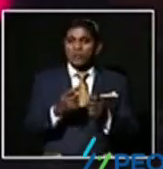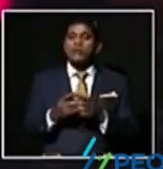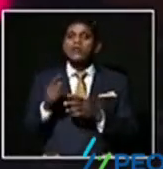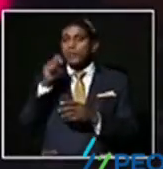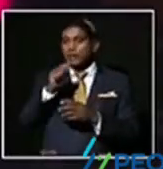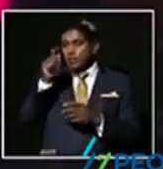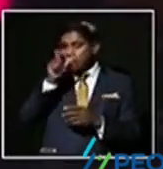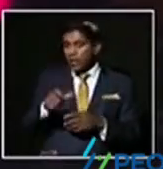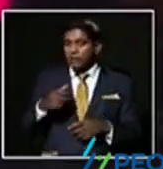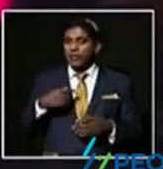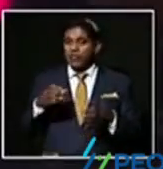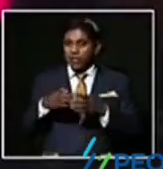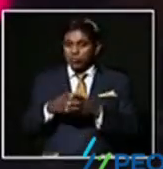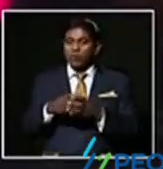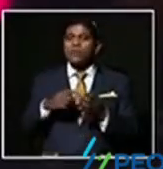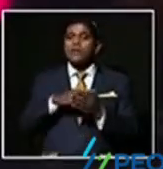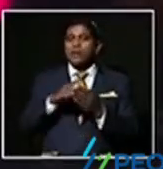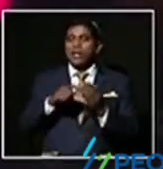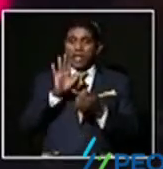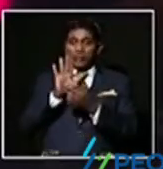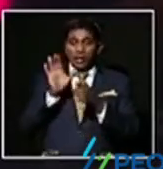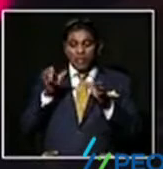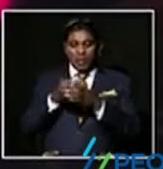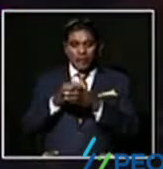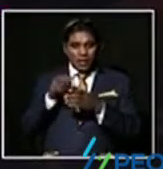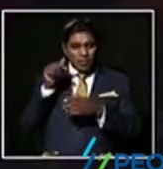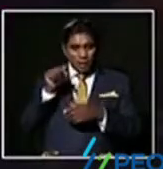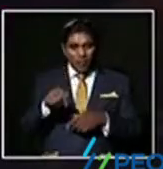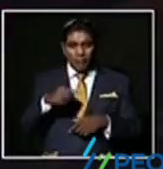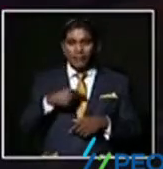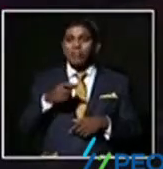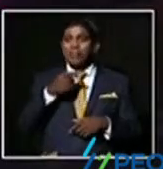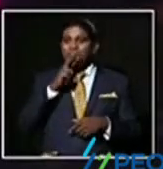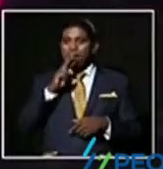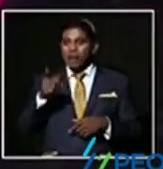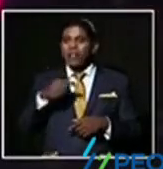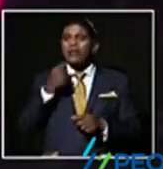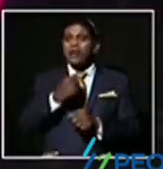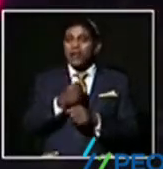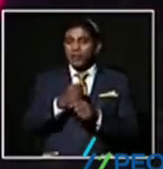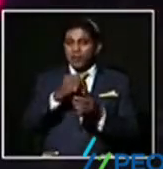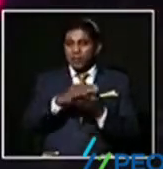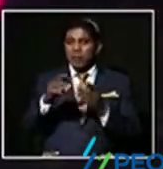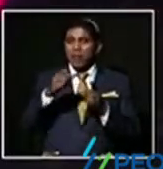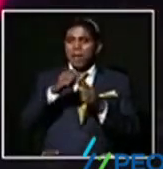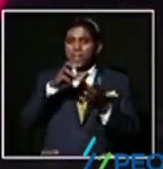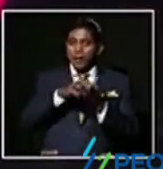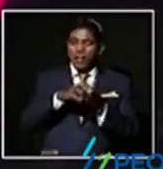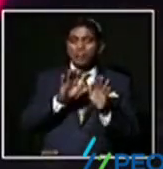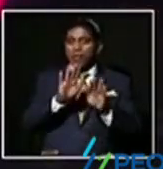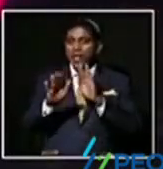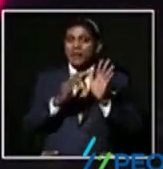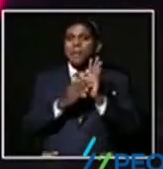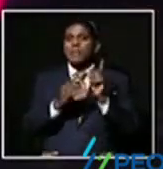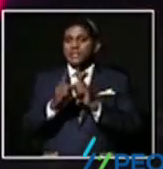මහතා ඇතුළු ශ්‍රී ලංකා නිදහස් පක්ෂ නියෝජිතින් පිරිසක් අද දහවල් රාජ්‍ය සේවා පළත් සභා හා පළත්පාලන අමාත්‍යංශයට පැමිණියා.